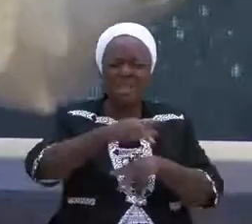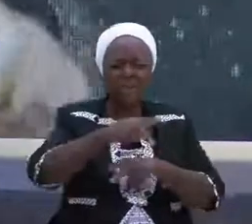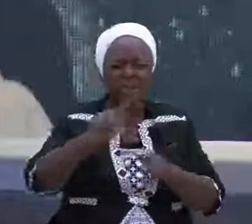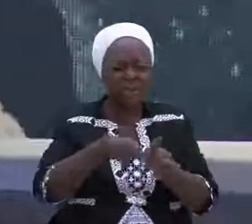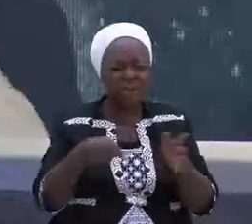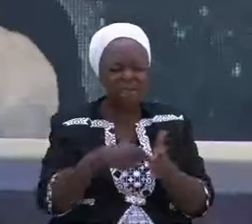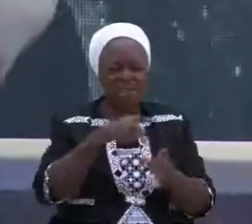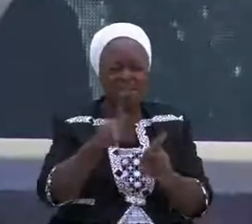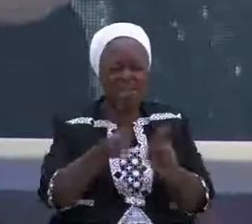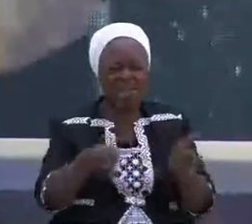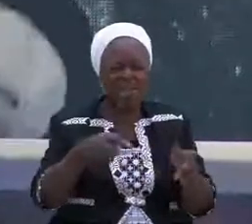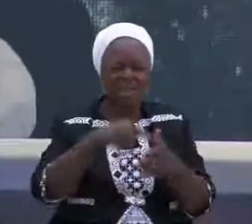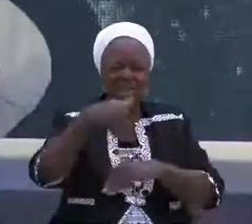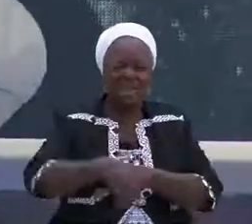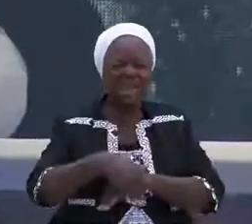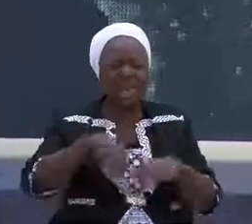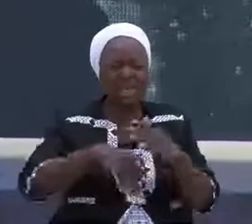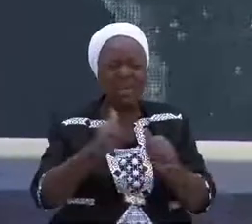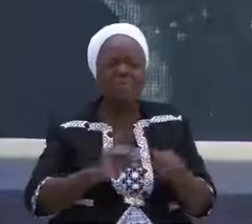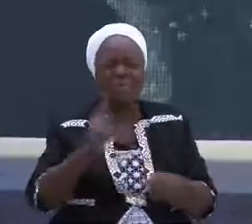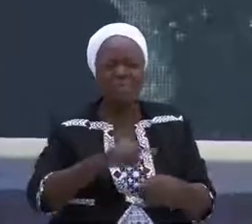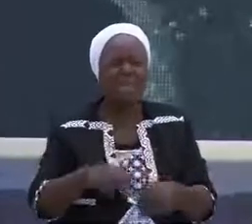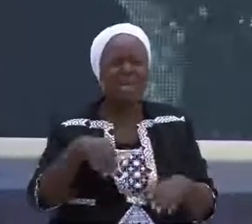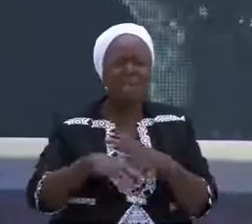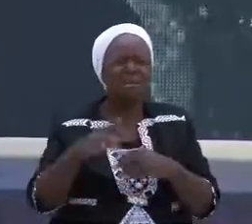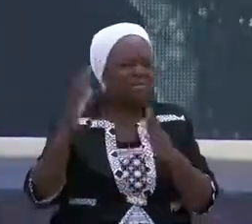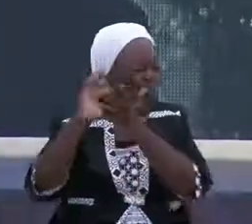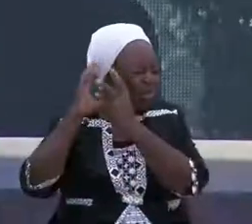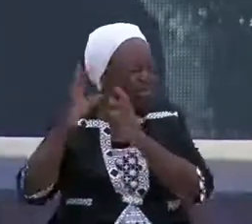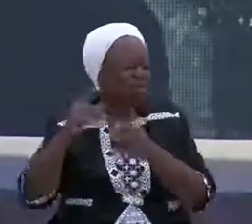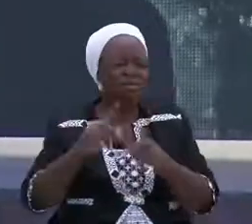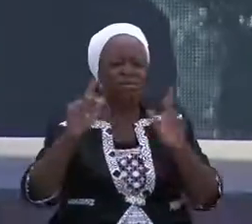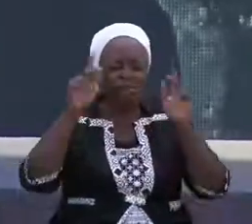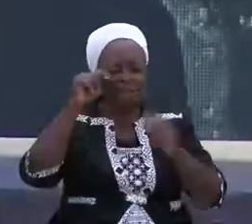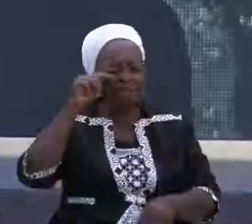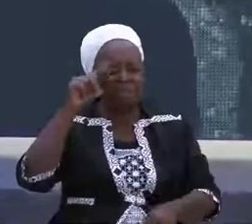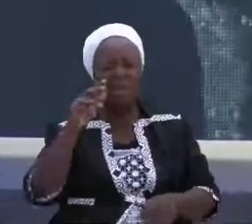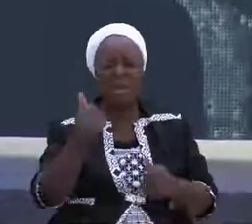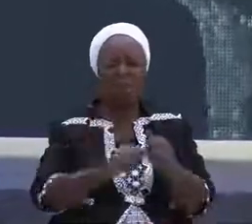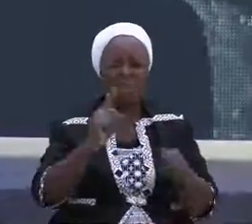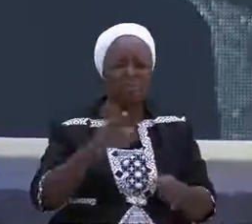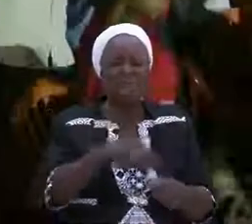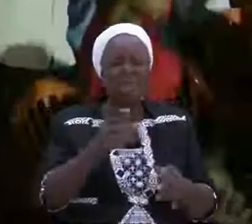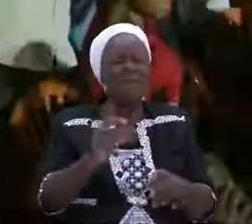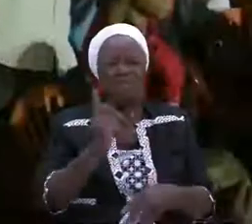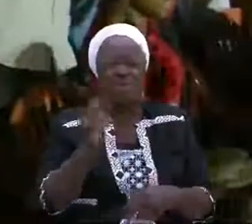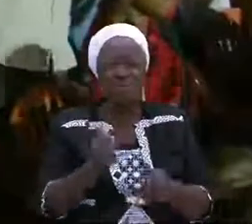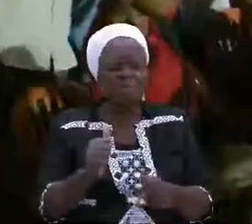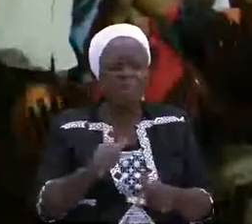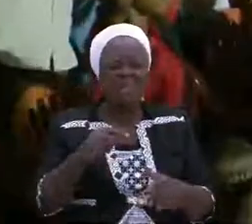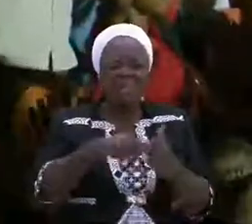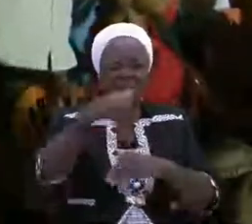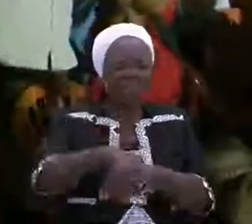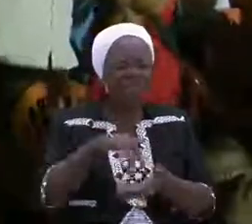et partout à la radio, à la télévision. Partout, en tout lieu, ce soir, au nom de